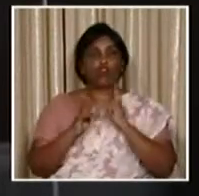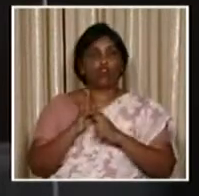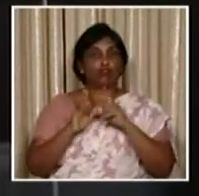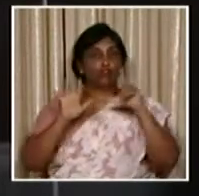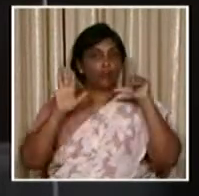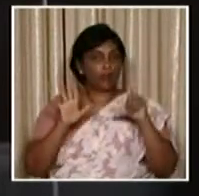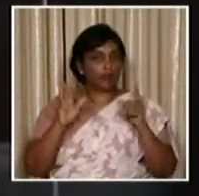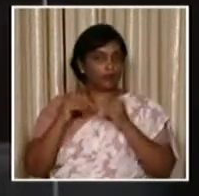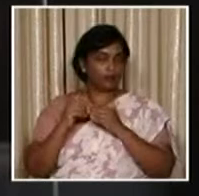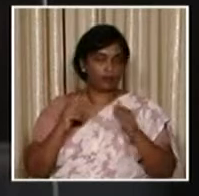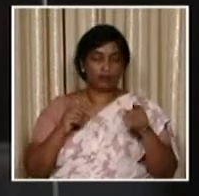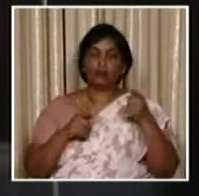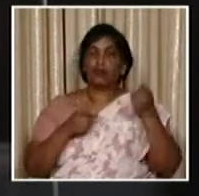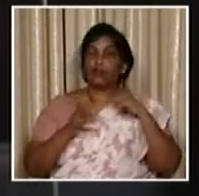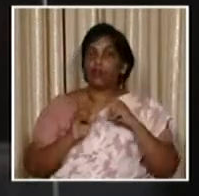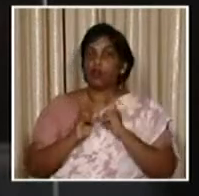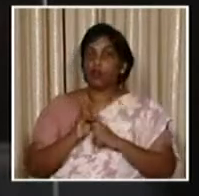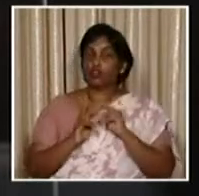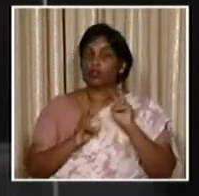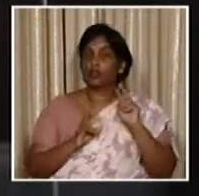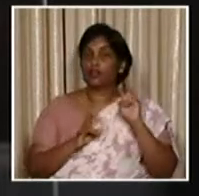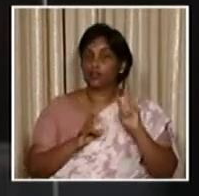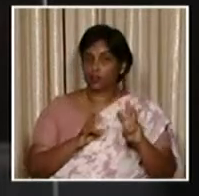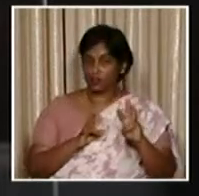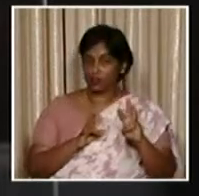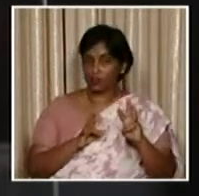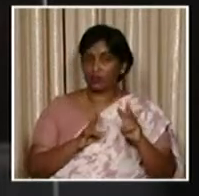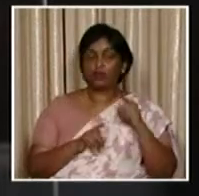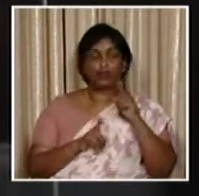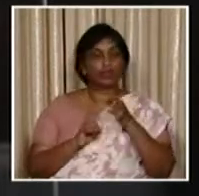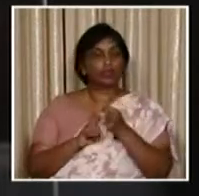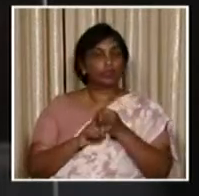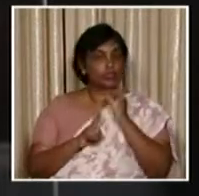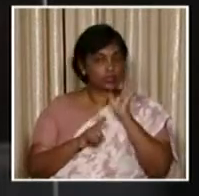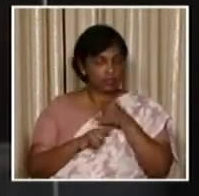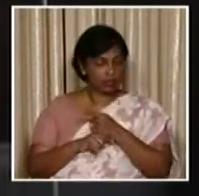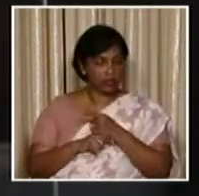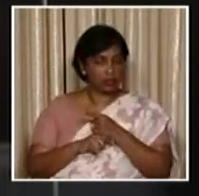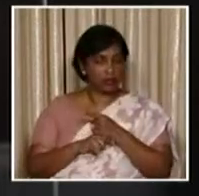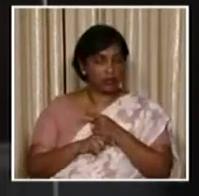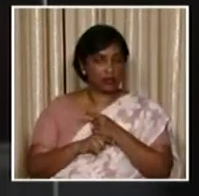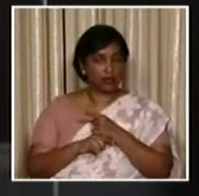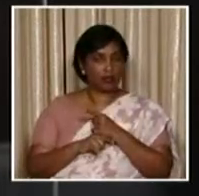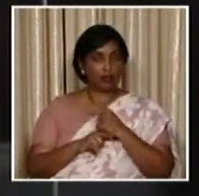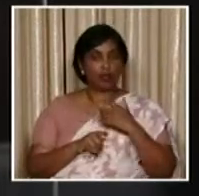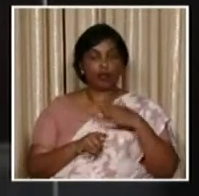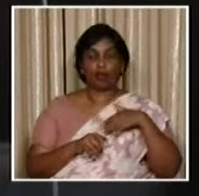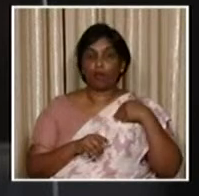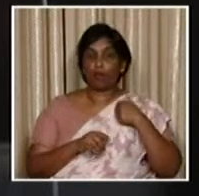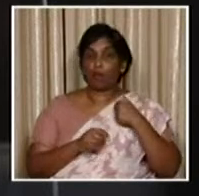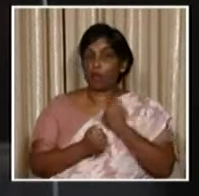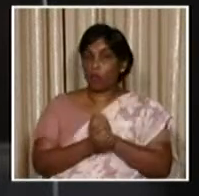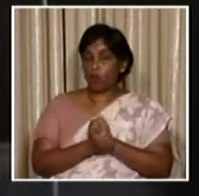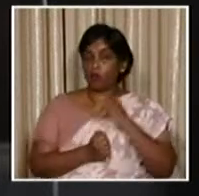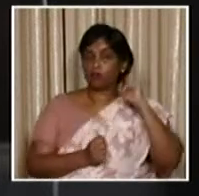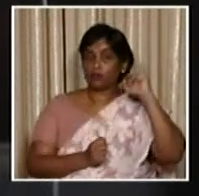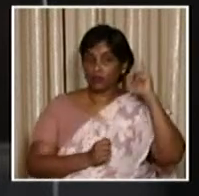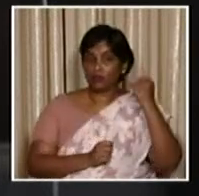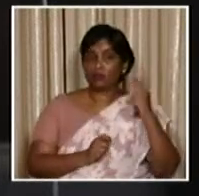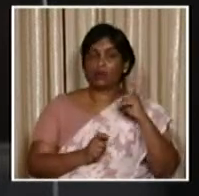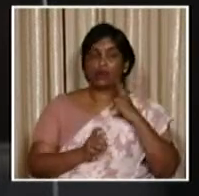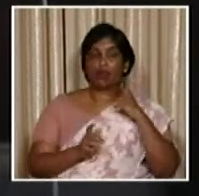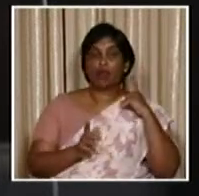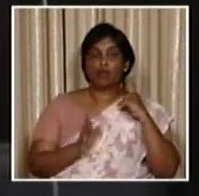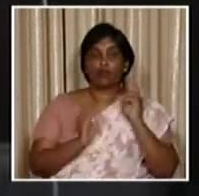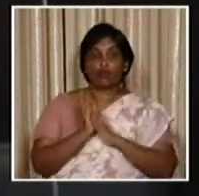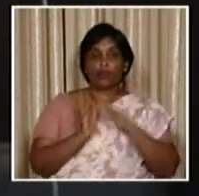ini lah, ilat Oktober visitu nae ini lah, e janadipati, inspector general of police, police pati araksha council